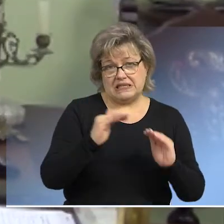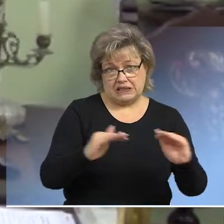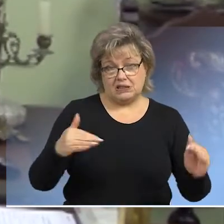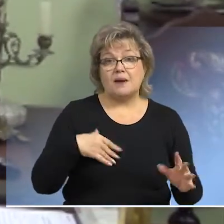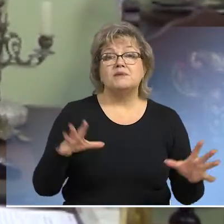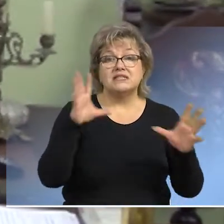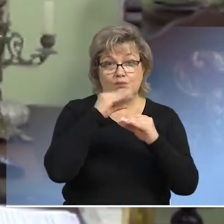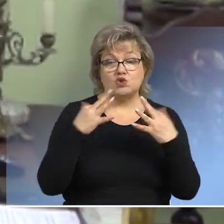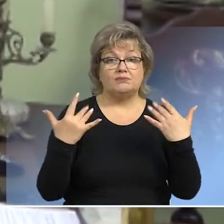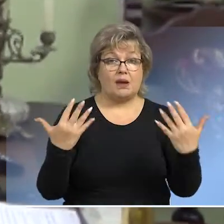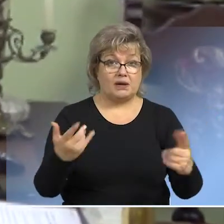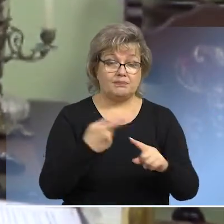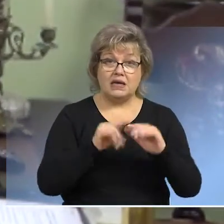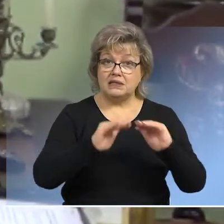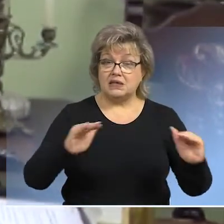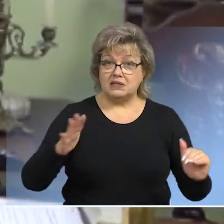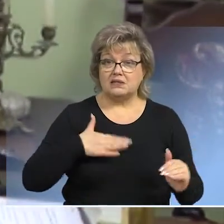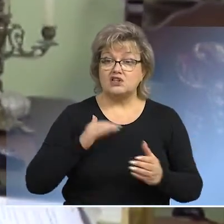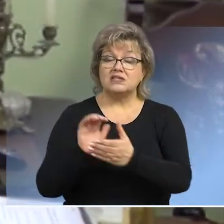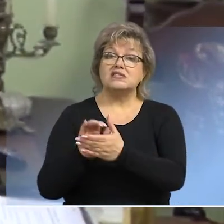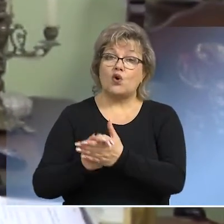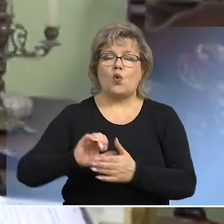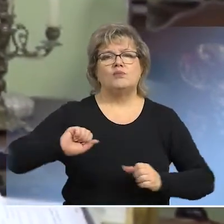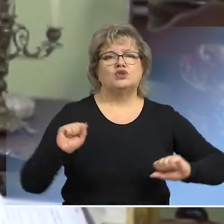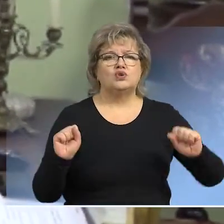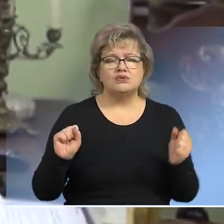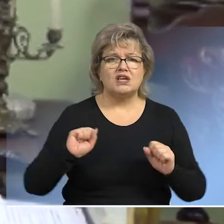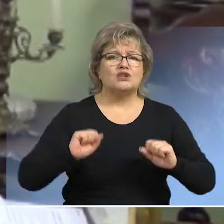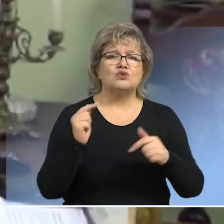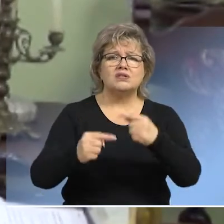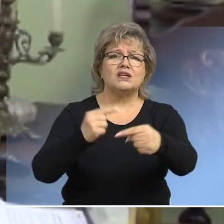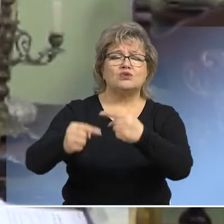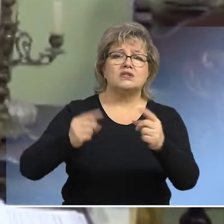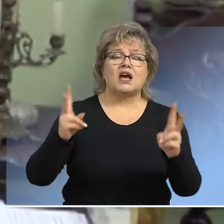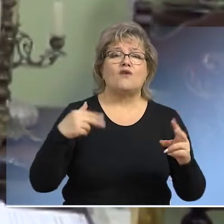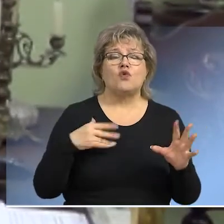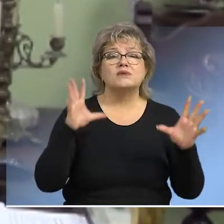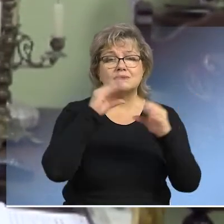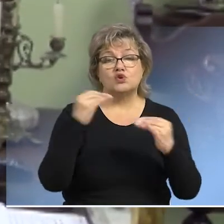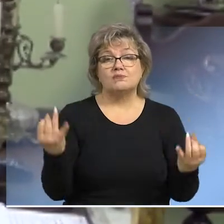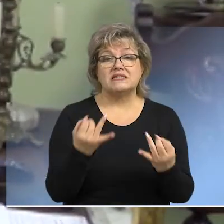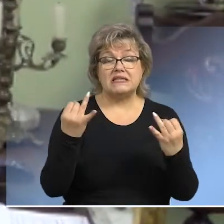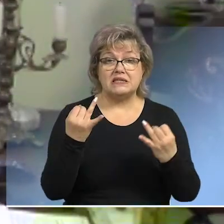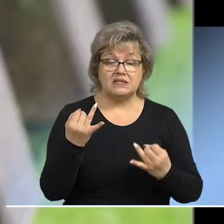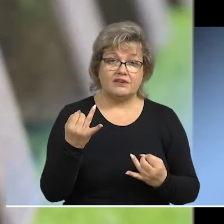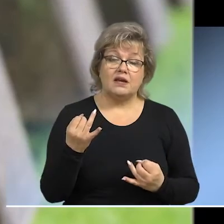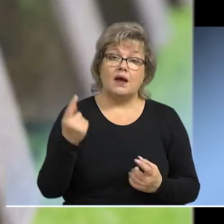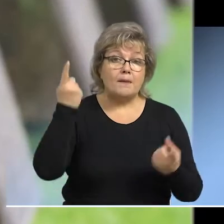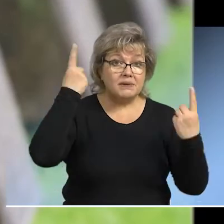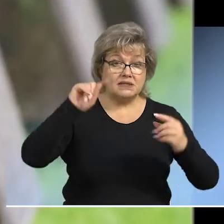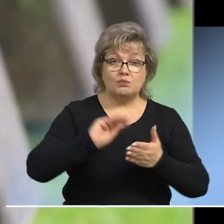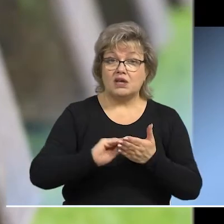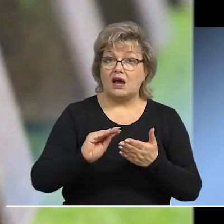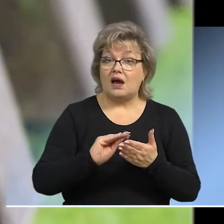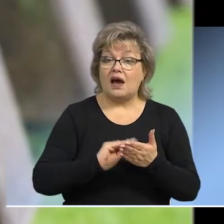детей мы сможем набрать. Это дети наших знакомых, друзей, друзей, кого мы сможем заинтересовать. По